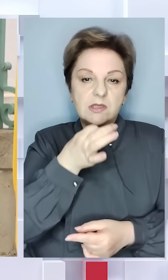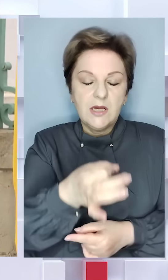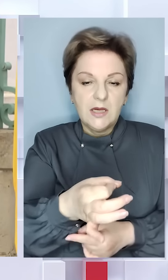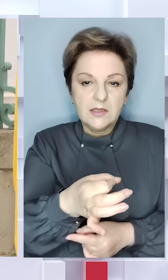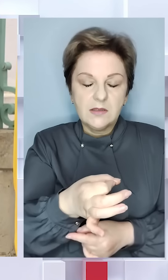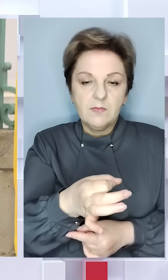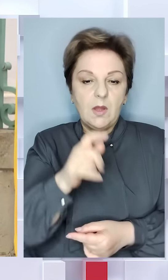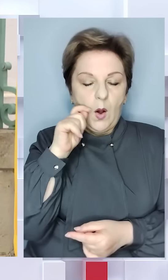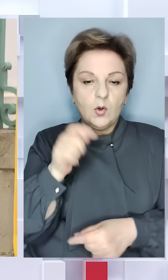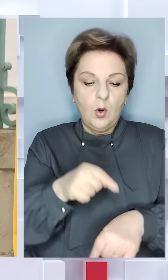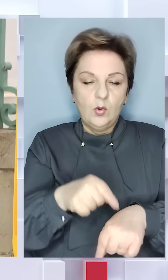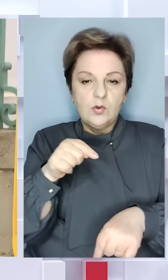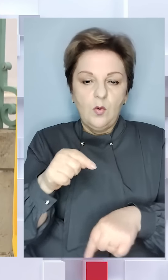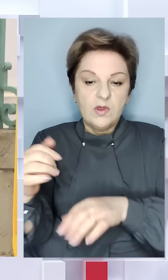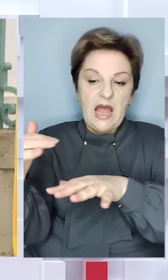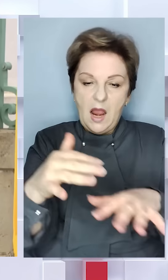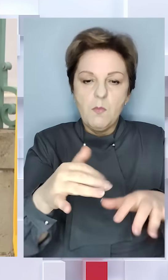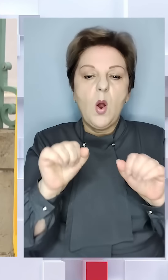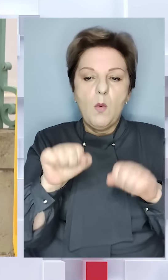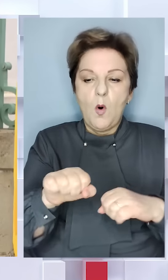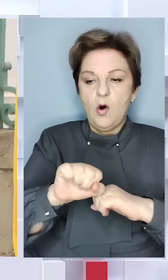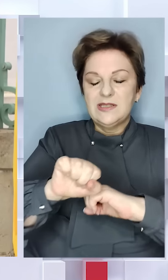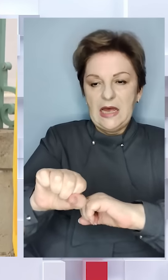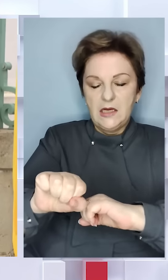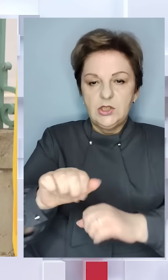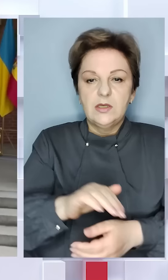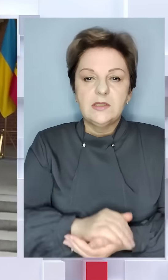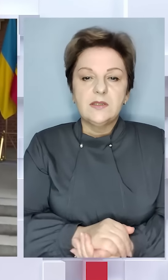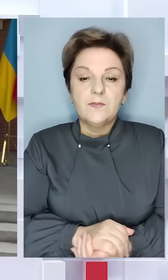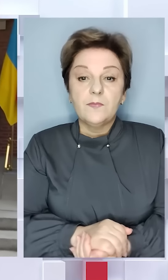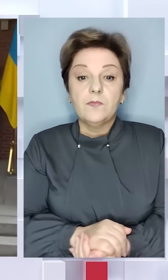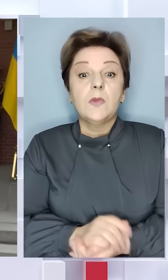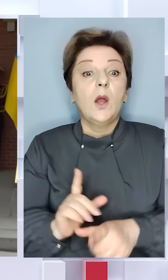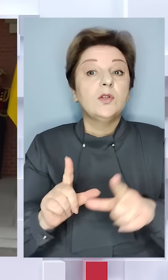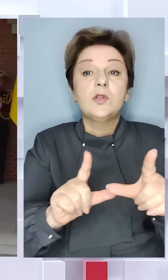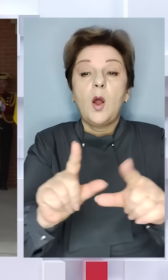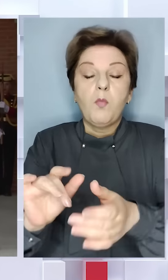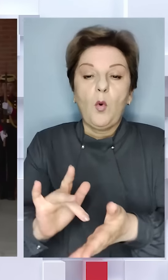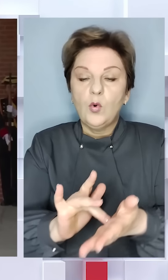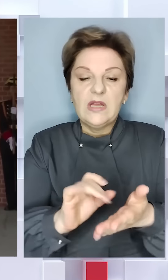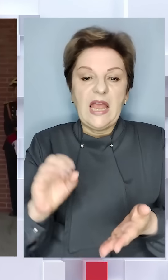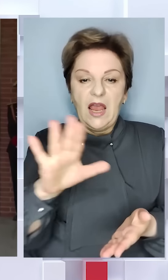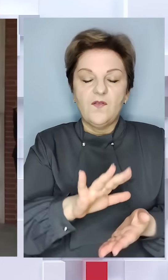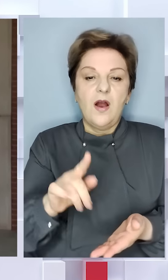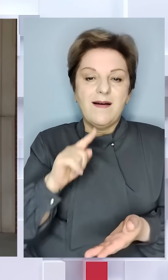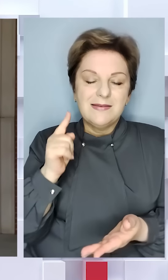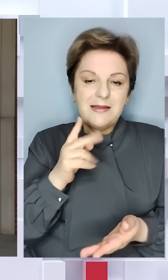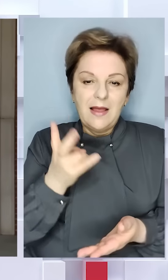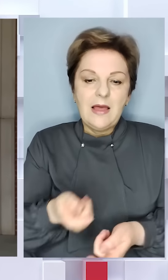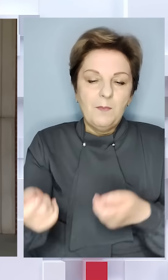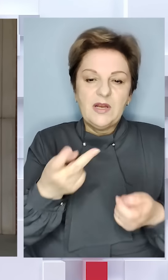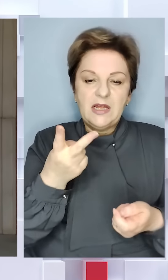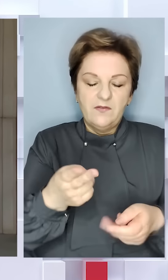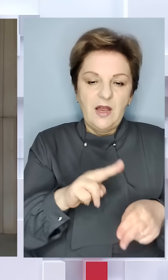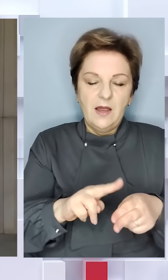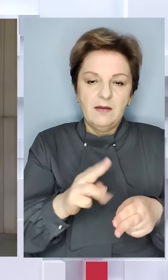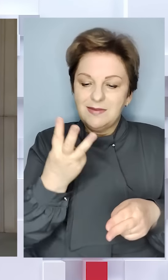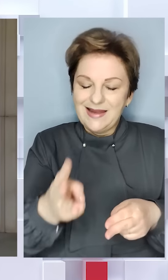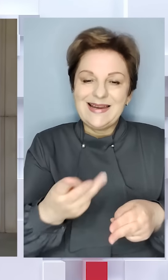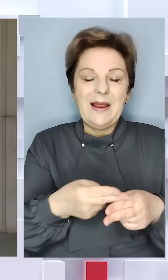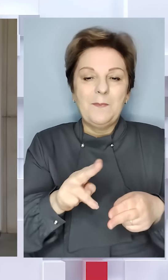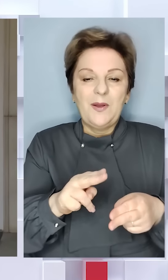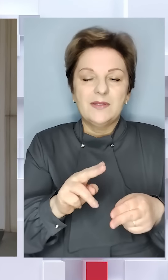сказати. Вона зазнала нападу і може захищатися. З поїздки Європою Зеленський привіз три безпекові угоди з